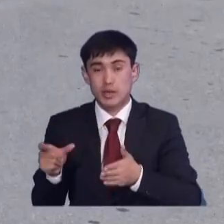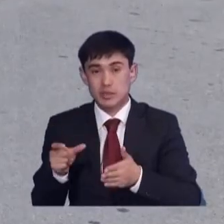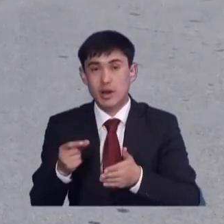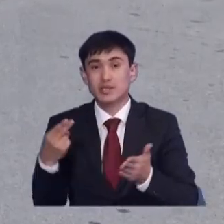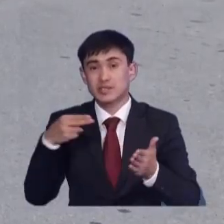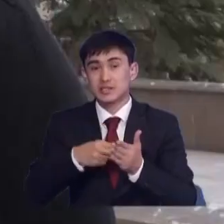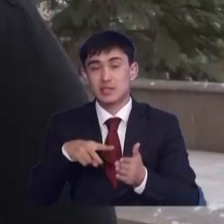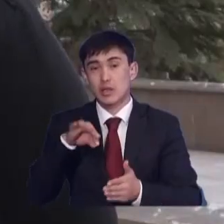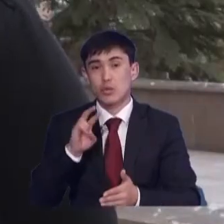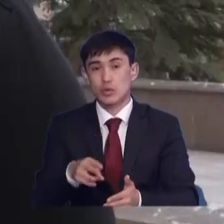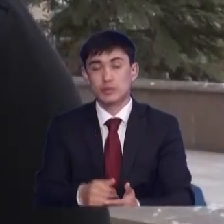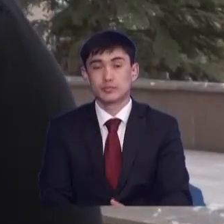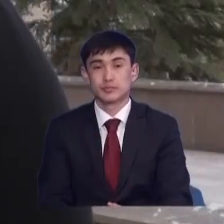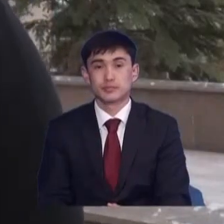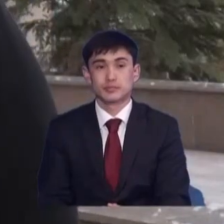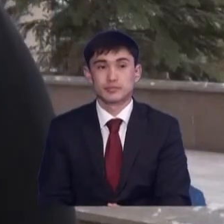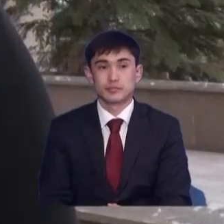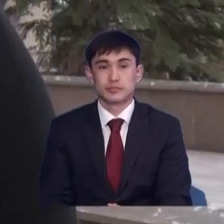о цене на лук.